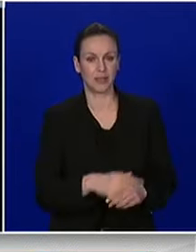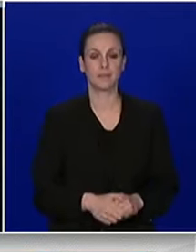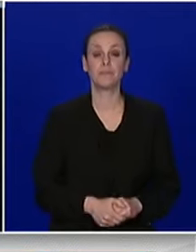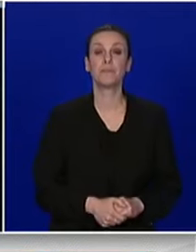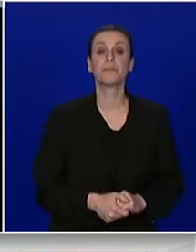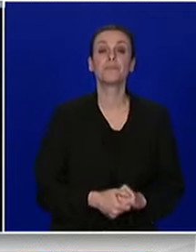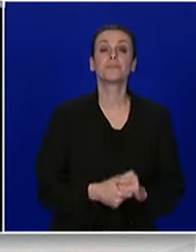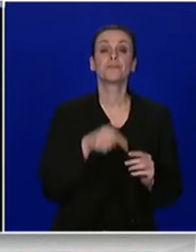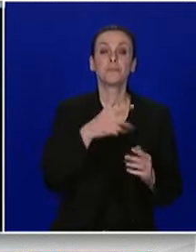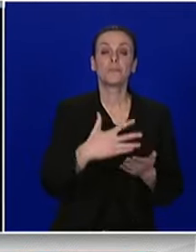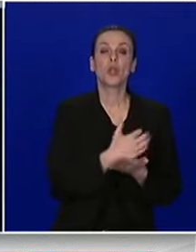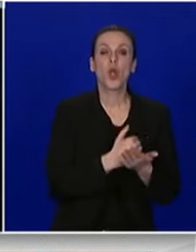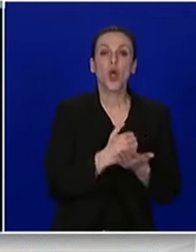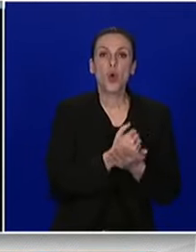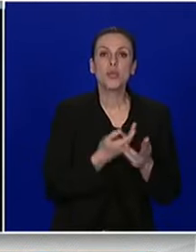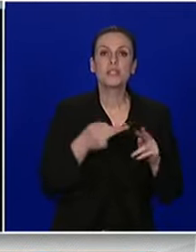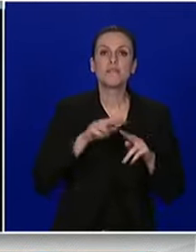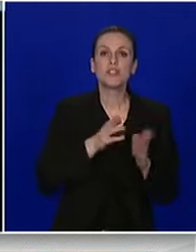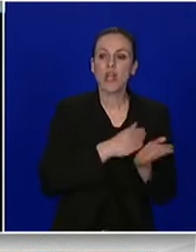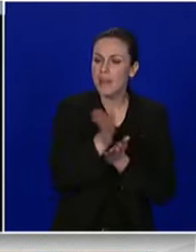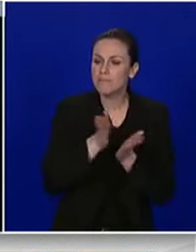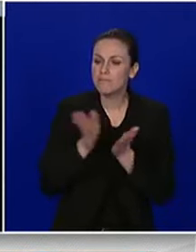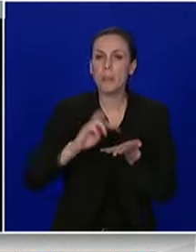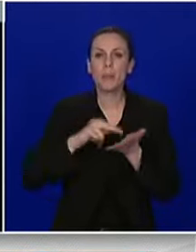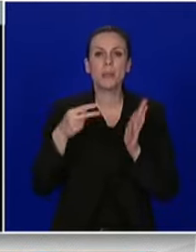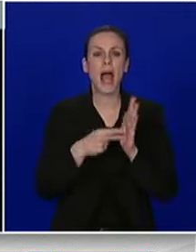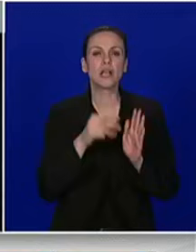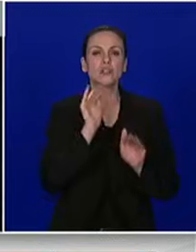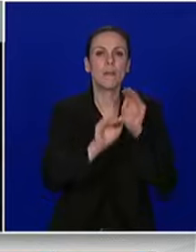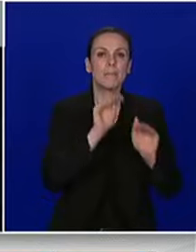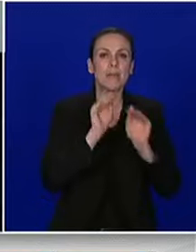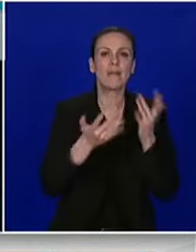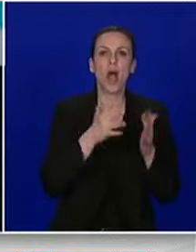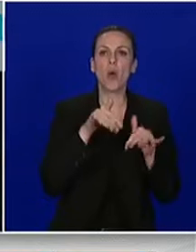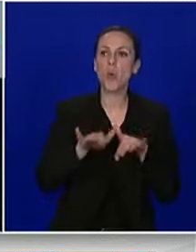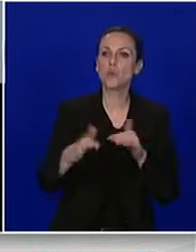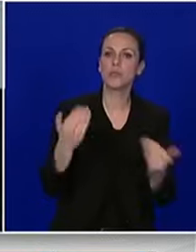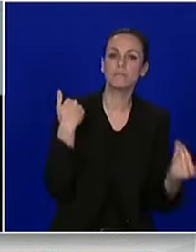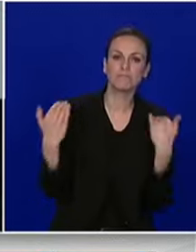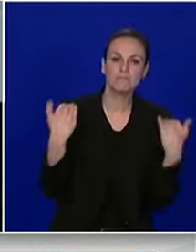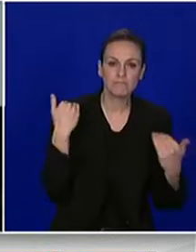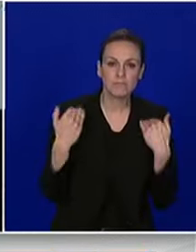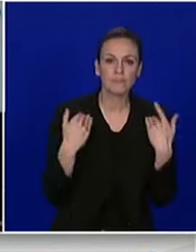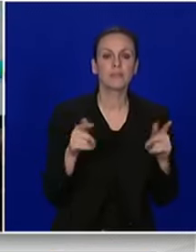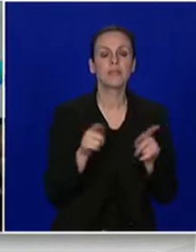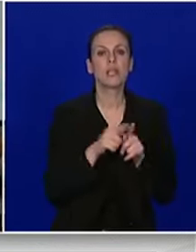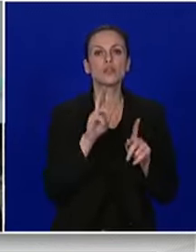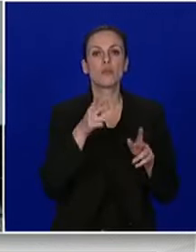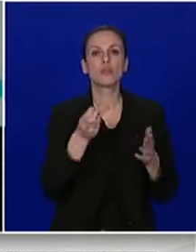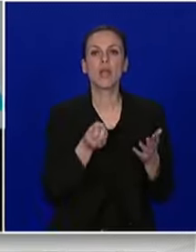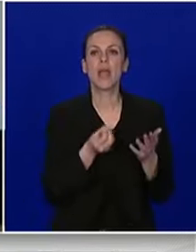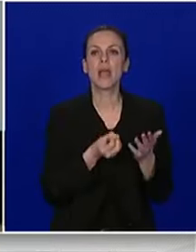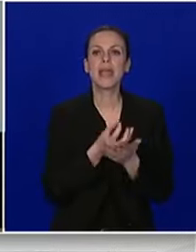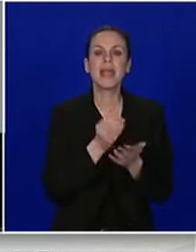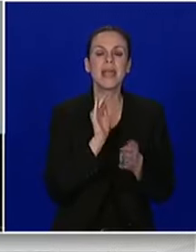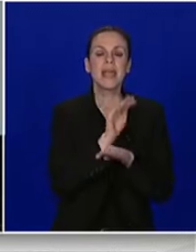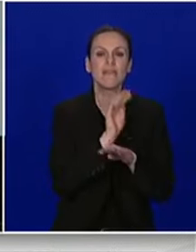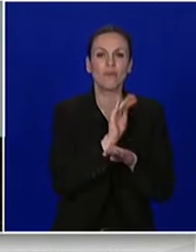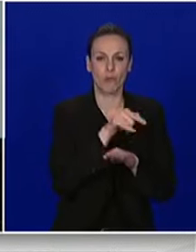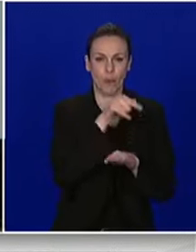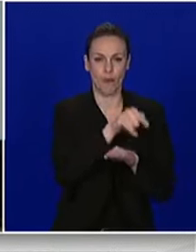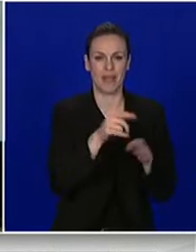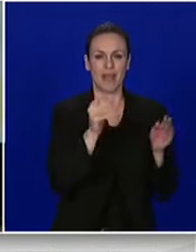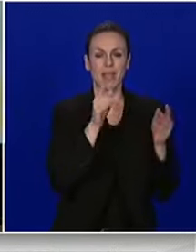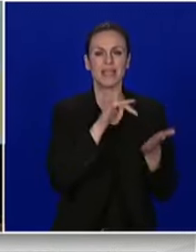Dakle, ona koristi više kanala prijave i komuniciranja sa građanstvom, kao i formiranje središnjeg evidencijskog